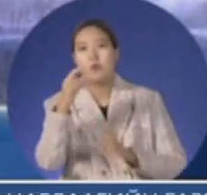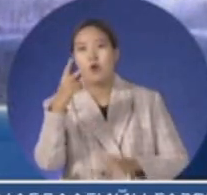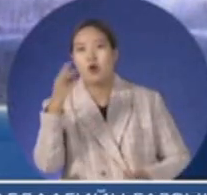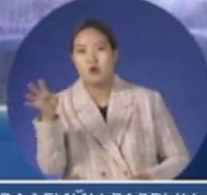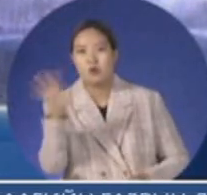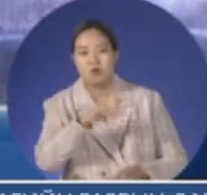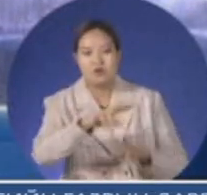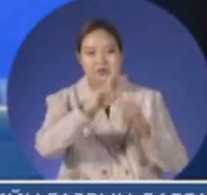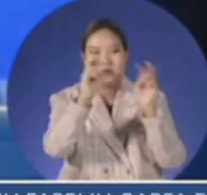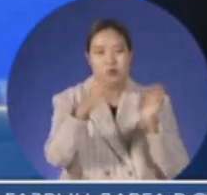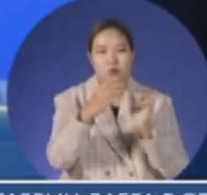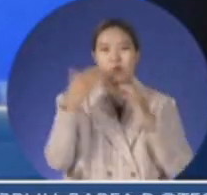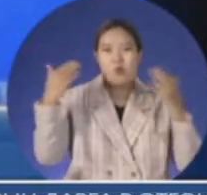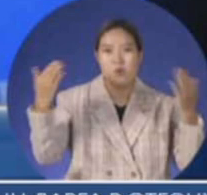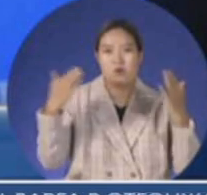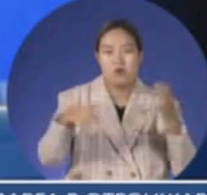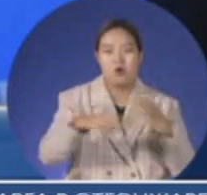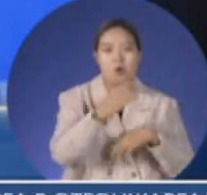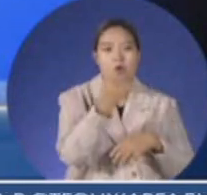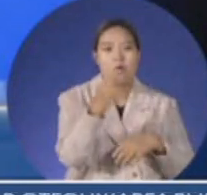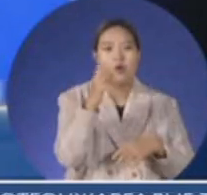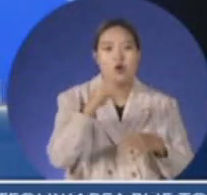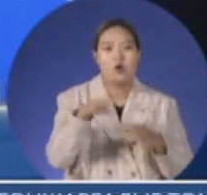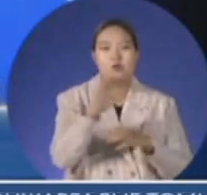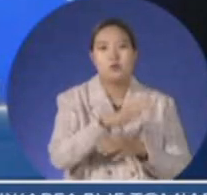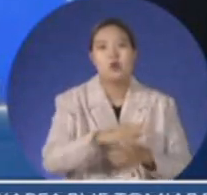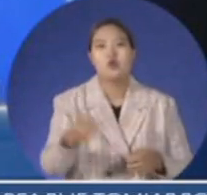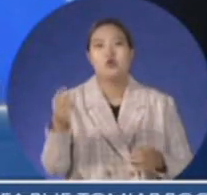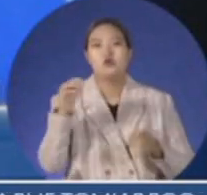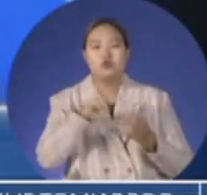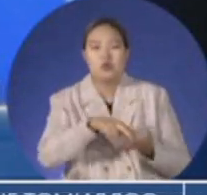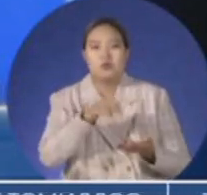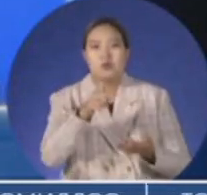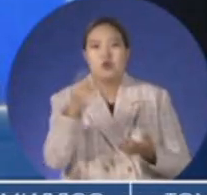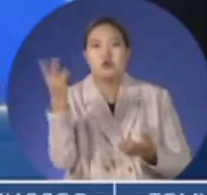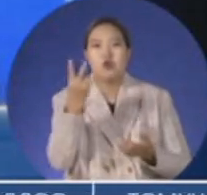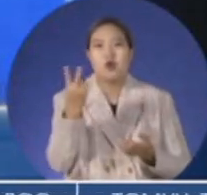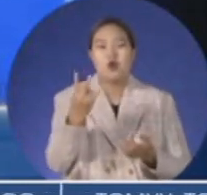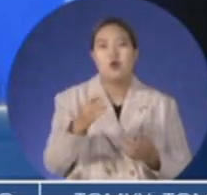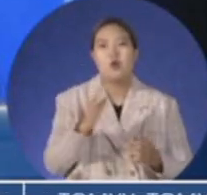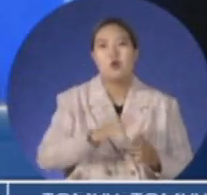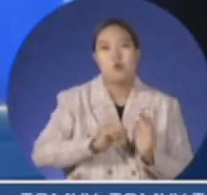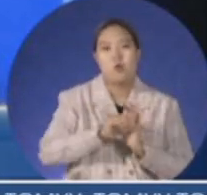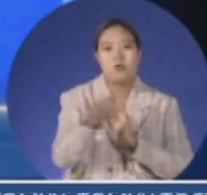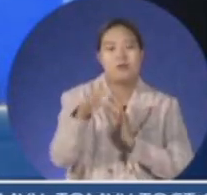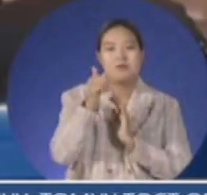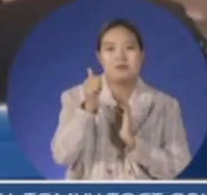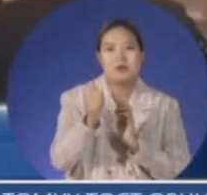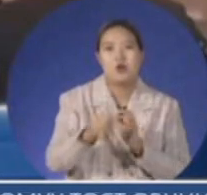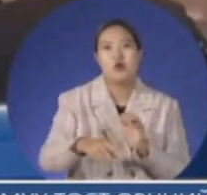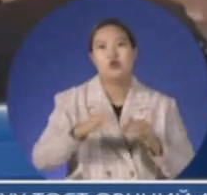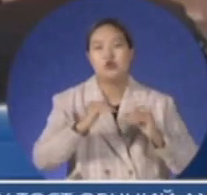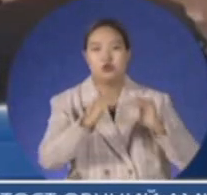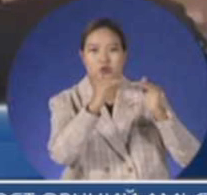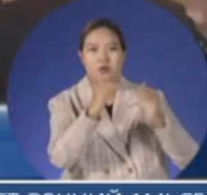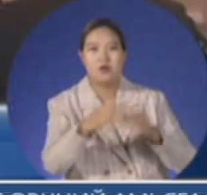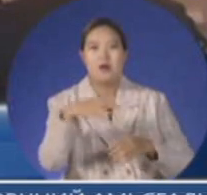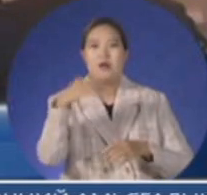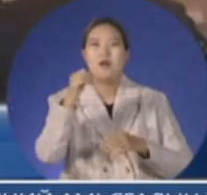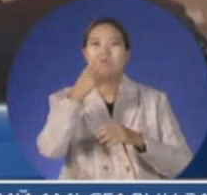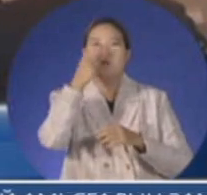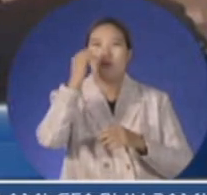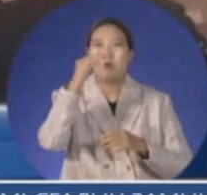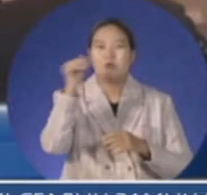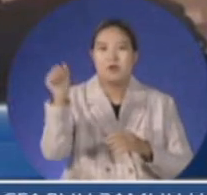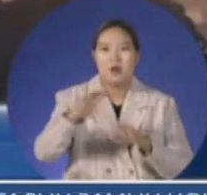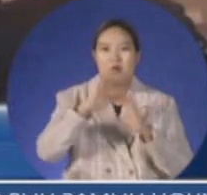хурлыг 2015 онд Улаанбаатар хотод тогтвортой ногоон хүртээмжтэй хотуудын хөгжил, байгаль орчны асуудал, агаарын бохирдол, усны менежмент,